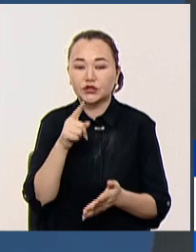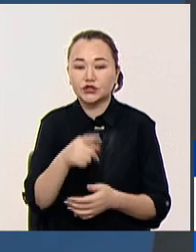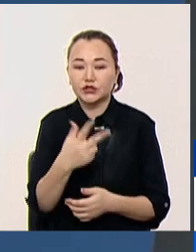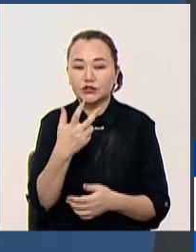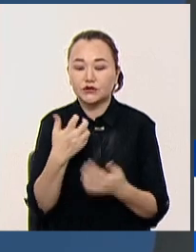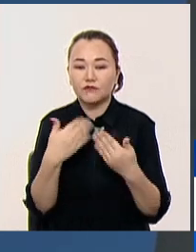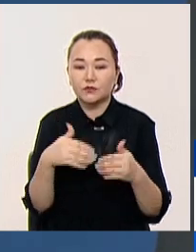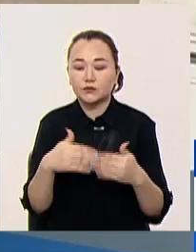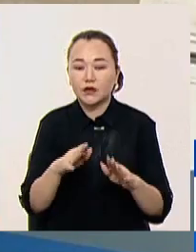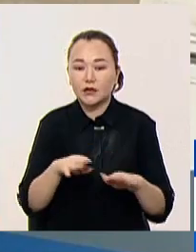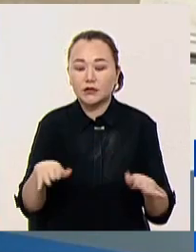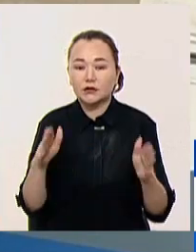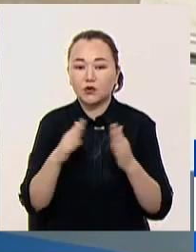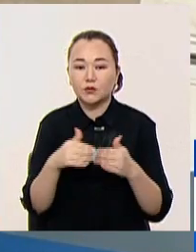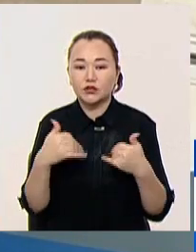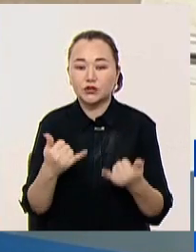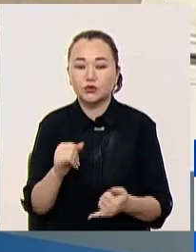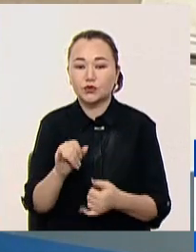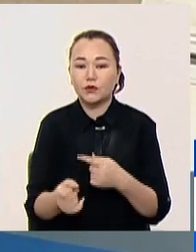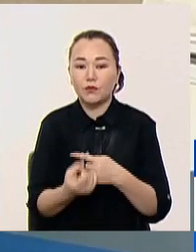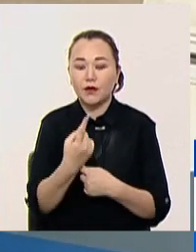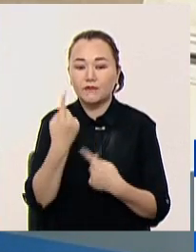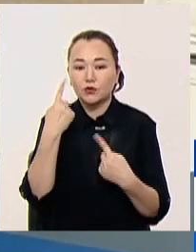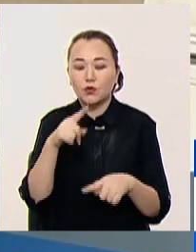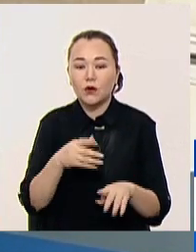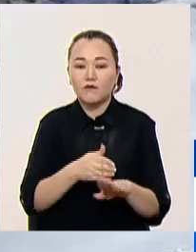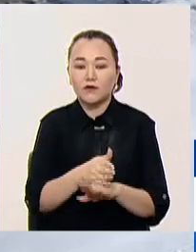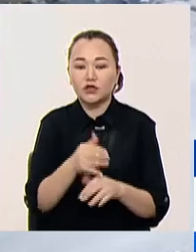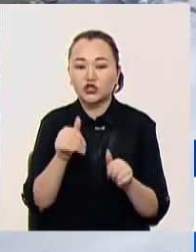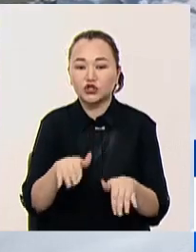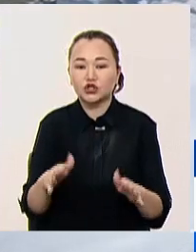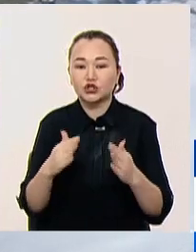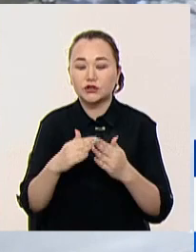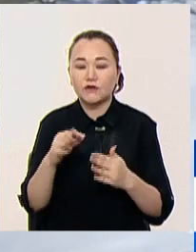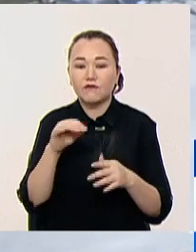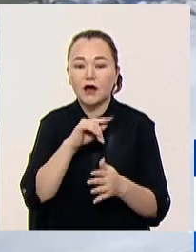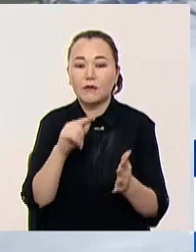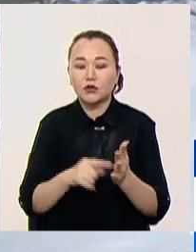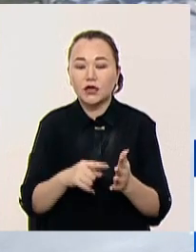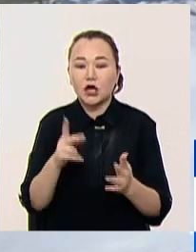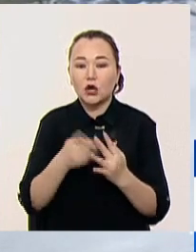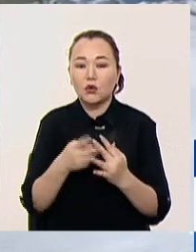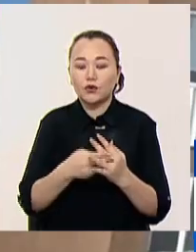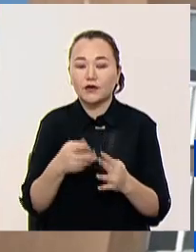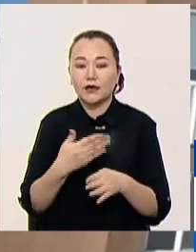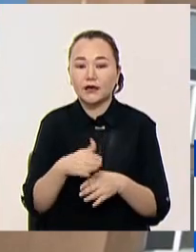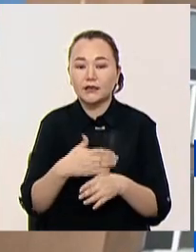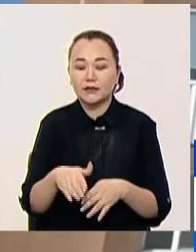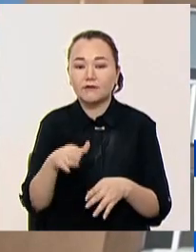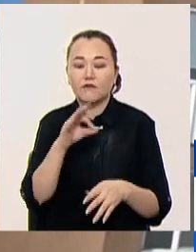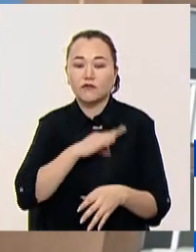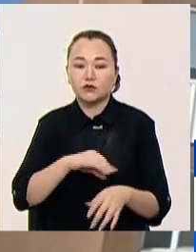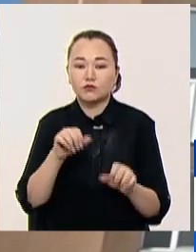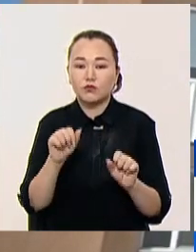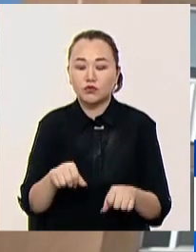1300 выпускников детских домов. Теперь у них появилась альтернатива решения жилищного вопроса – льготное кредитование. Воспользоваться